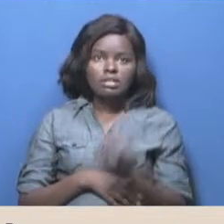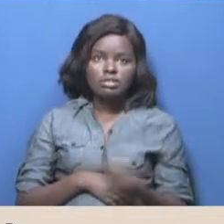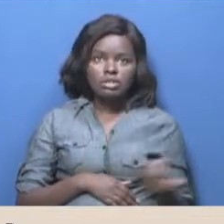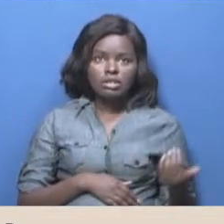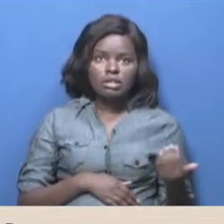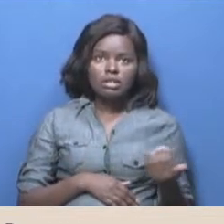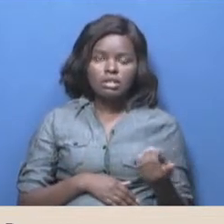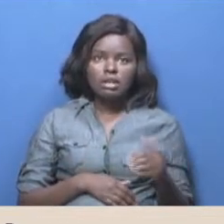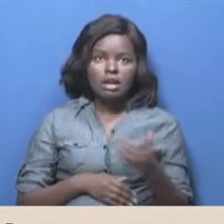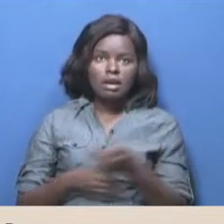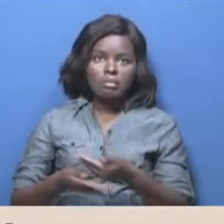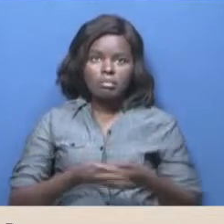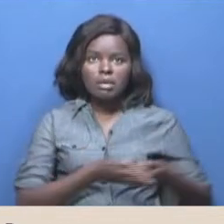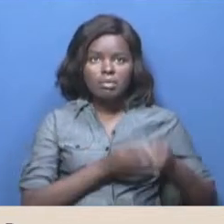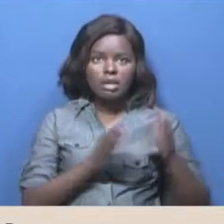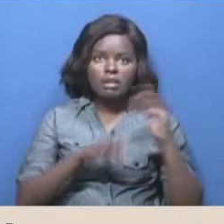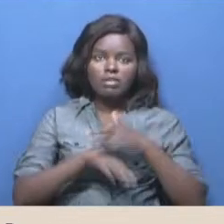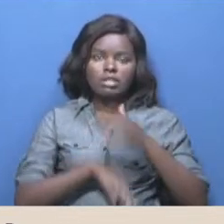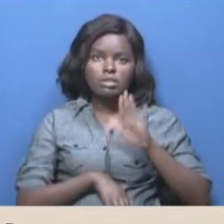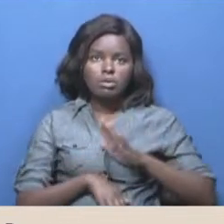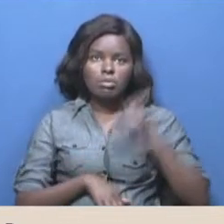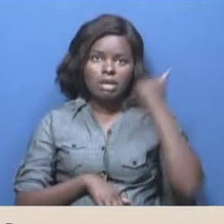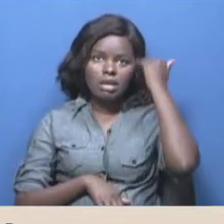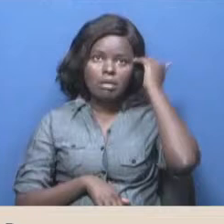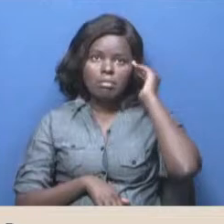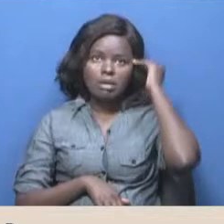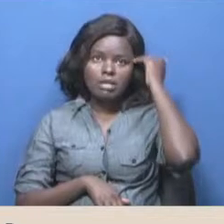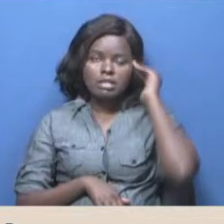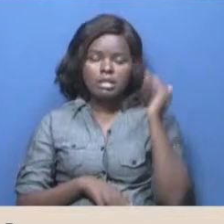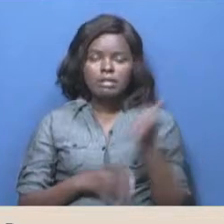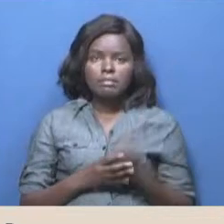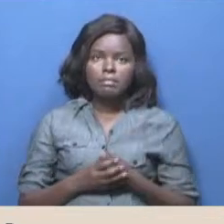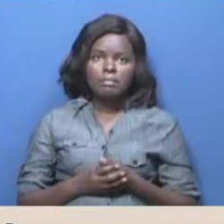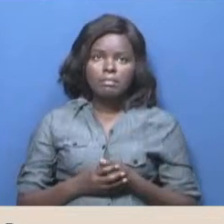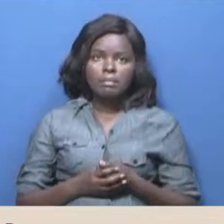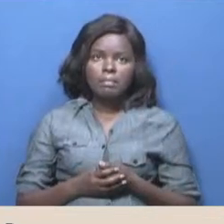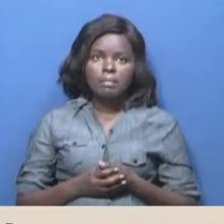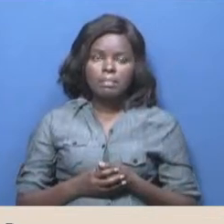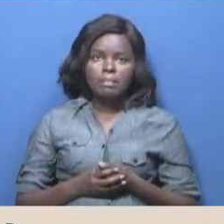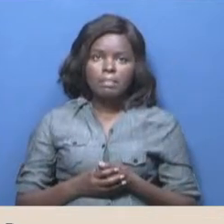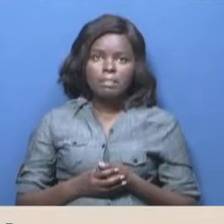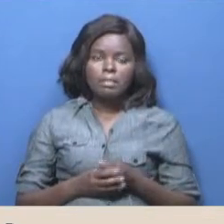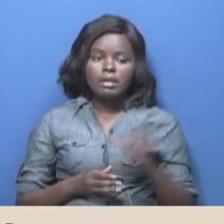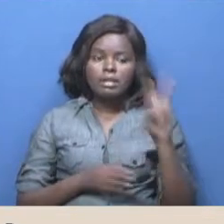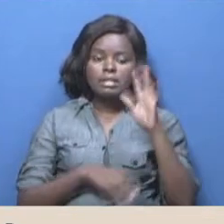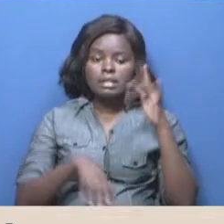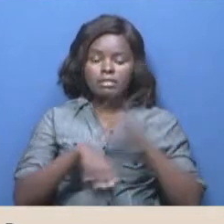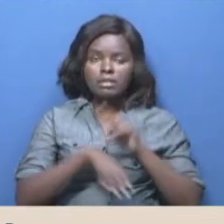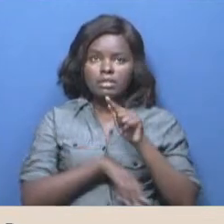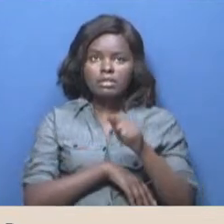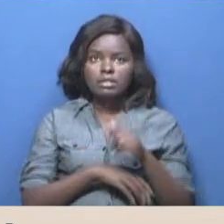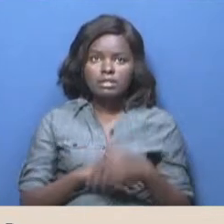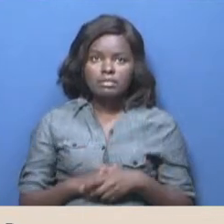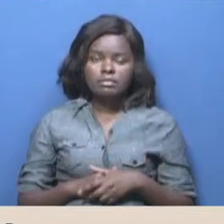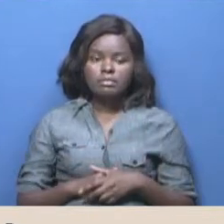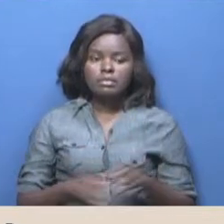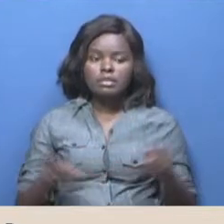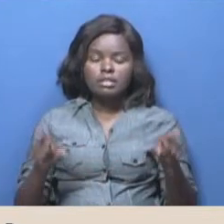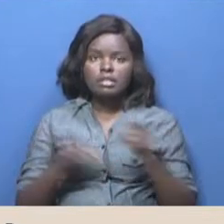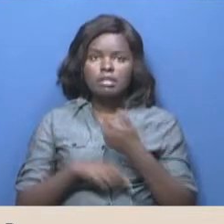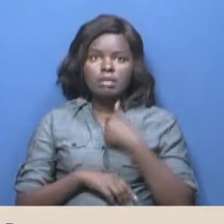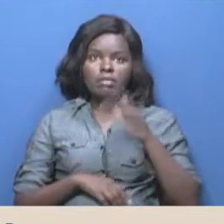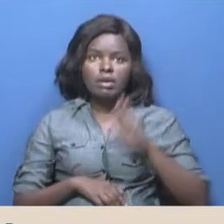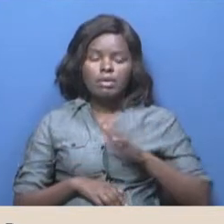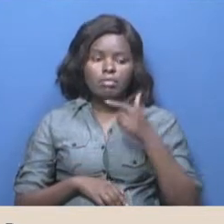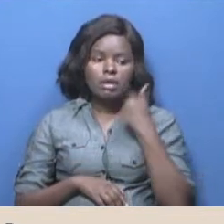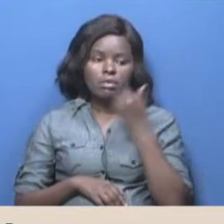a baby, and it affects a woman mentally and psychologically, and I've seen the effects of it. And so we have also handled women who've